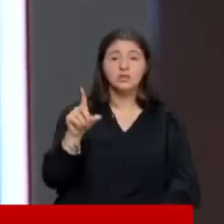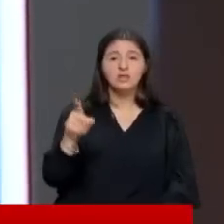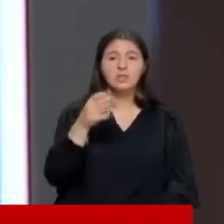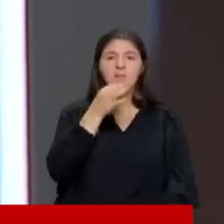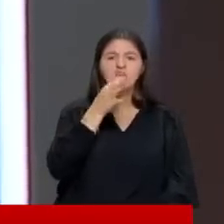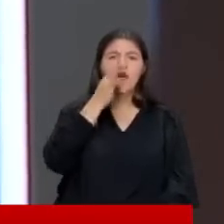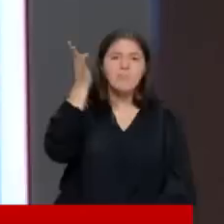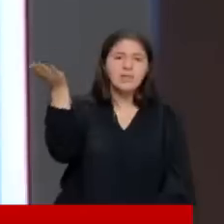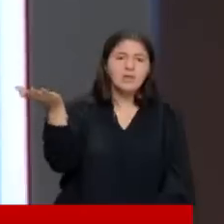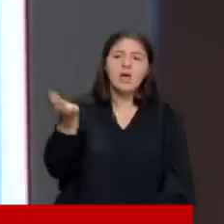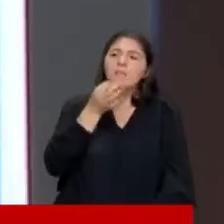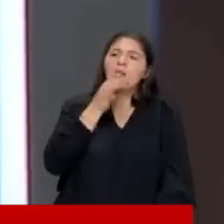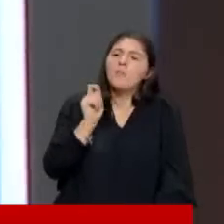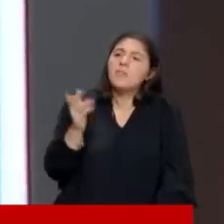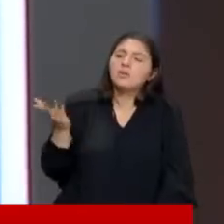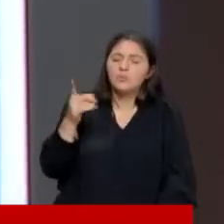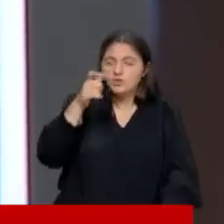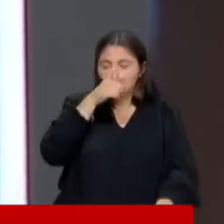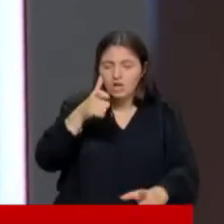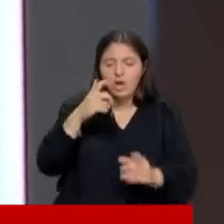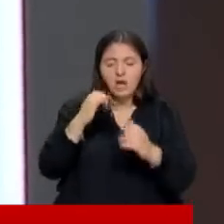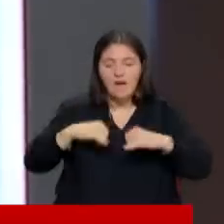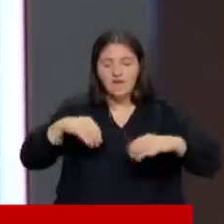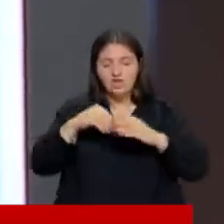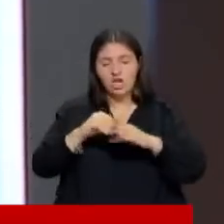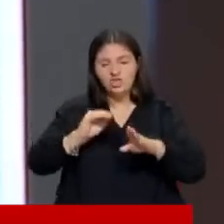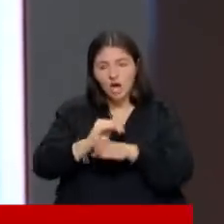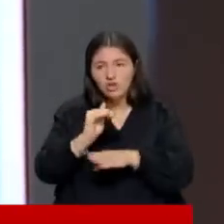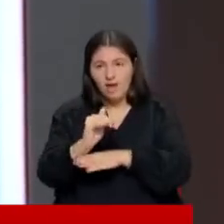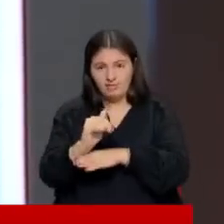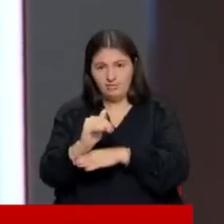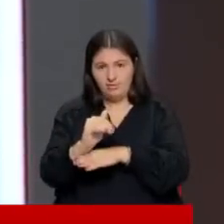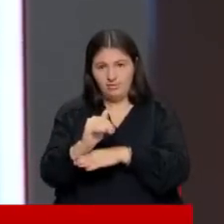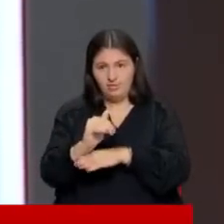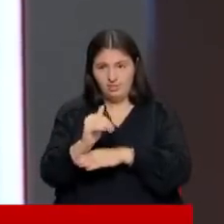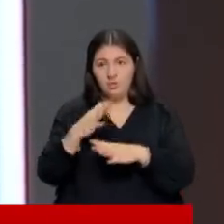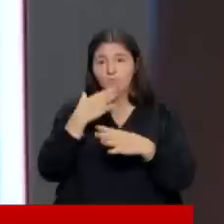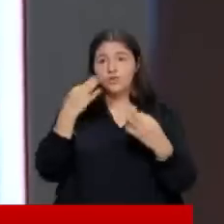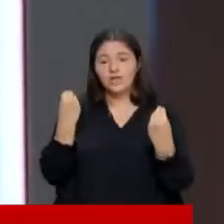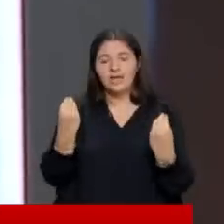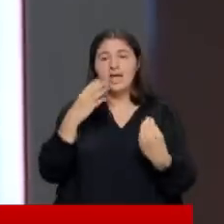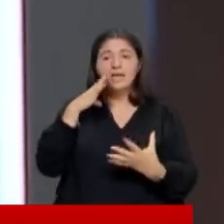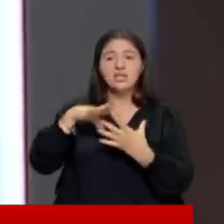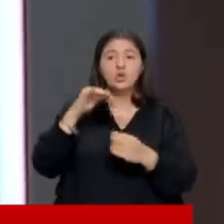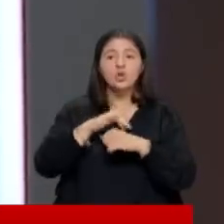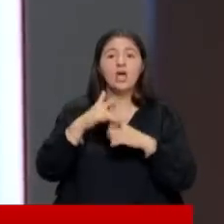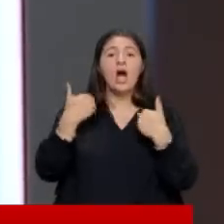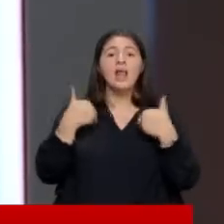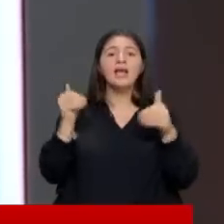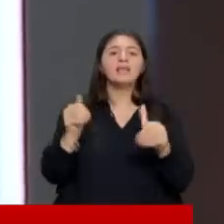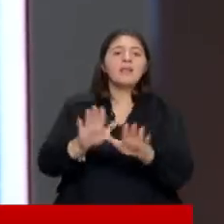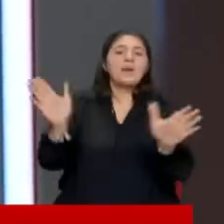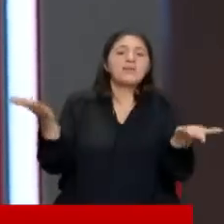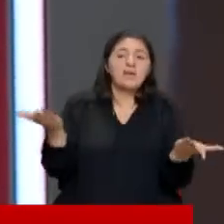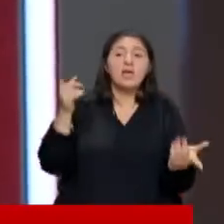beceremediler yani bu ülkeyi refah içinde yaşayan mutlu mesut insanların Ülkesi haline